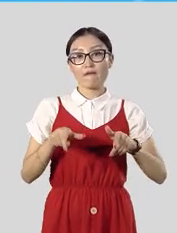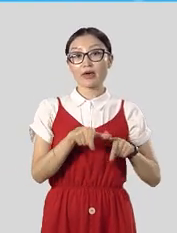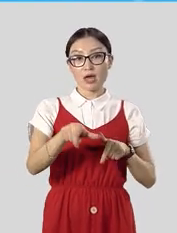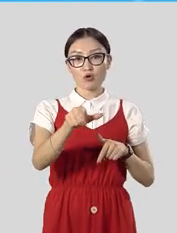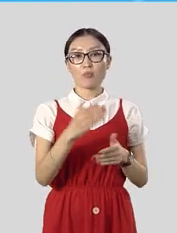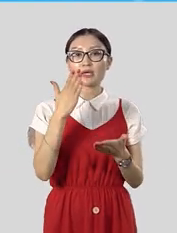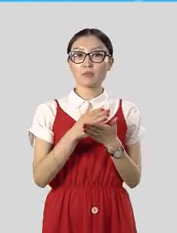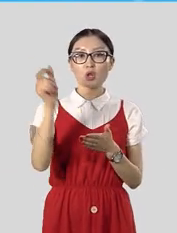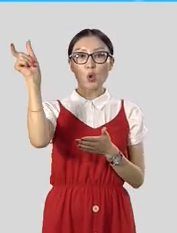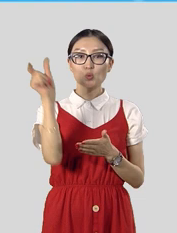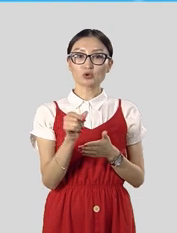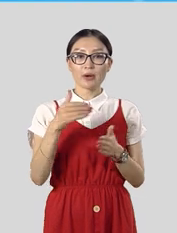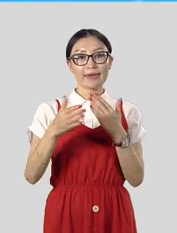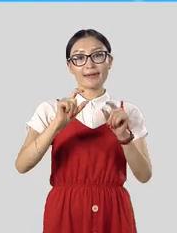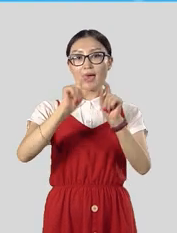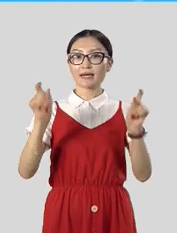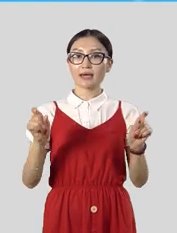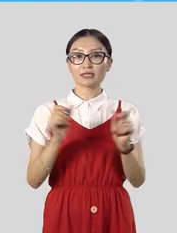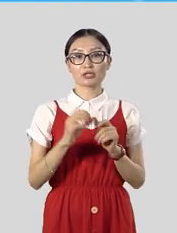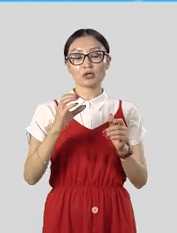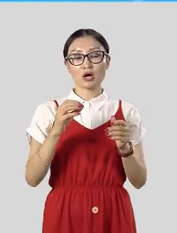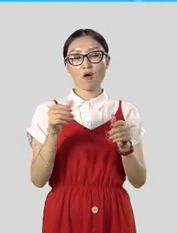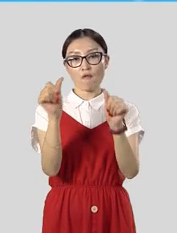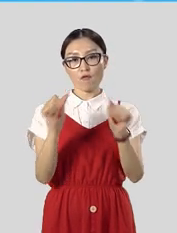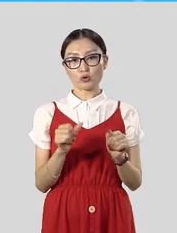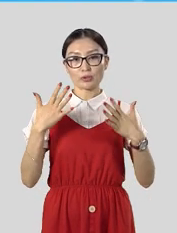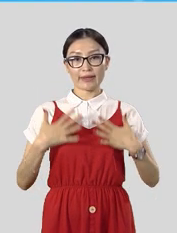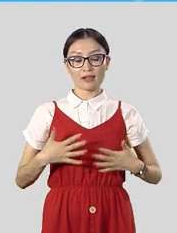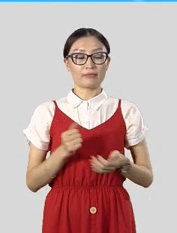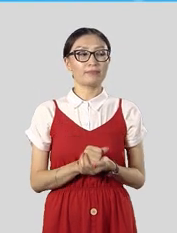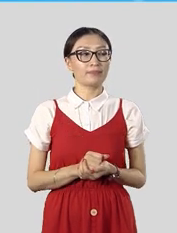имеют лучевую или радиальную симметрию тела.